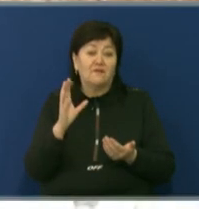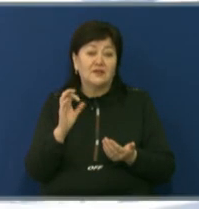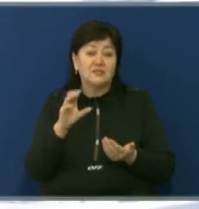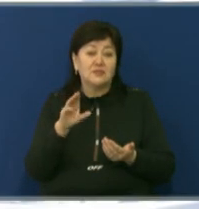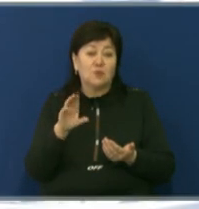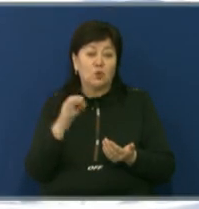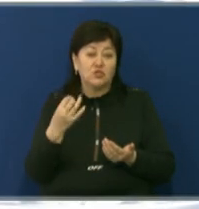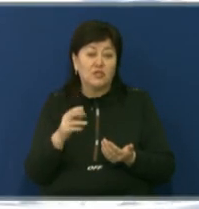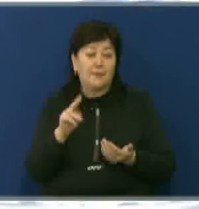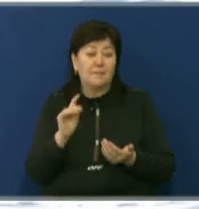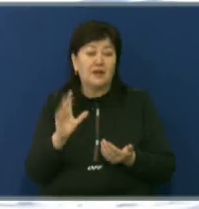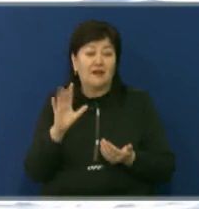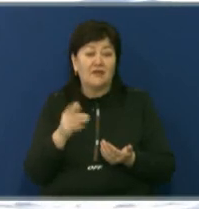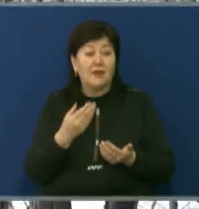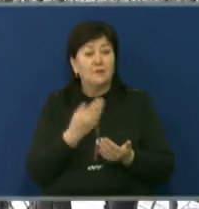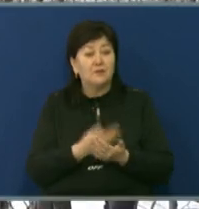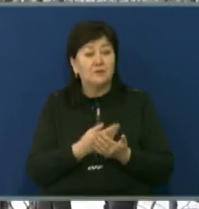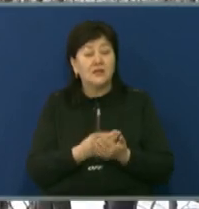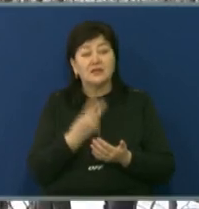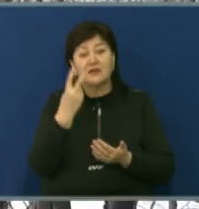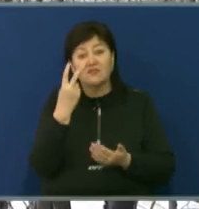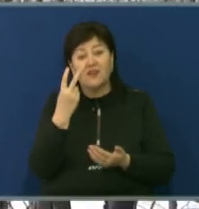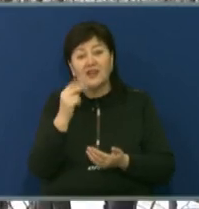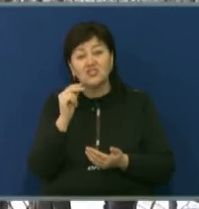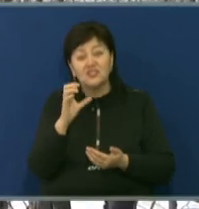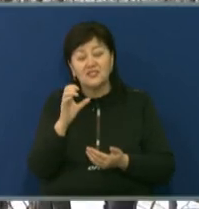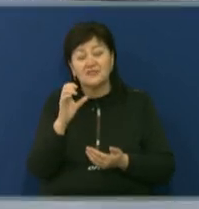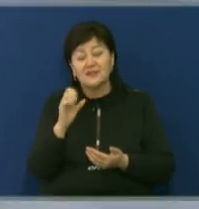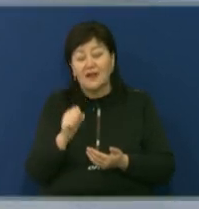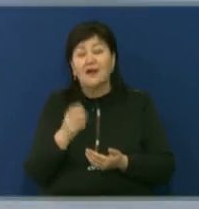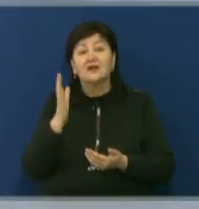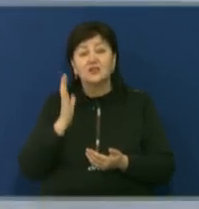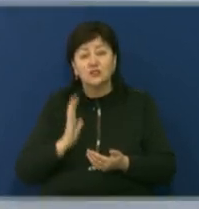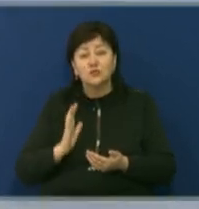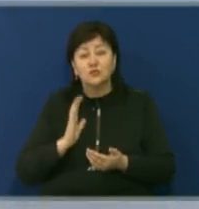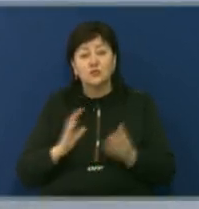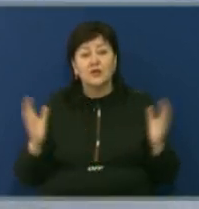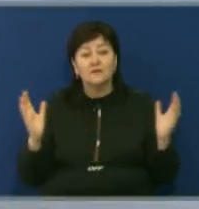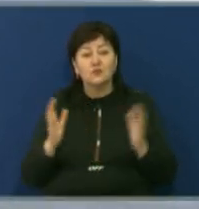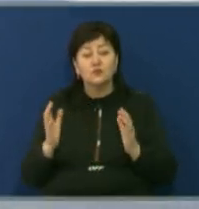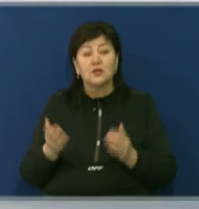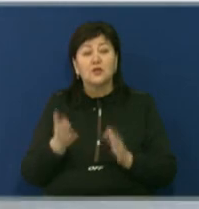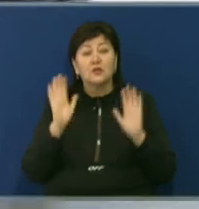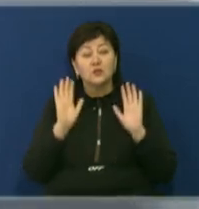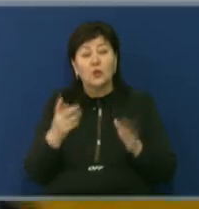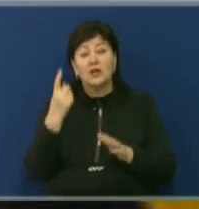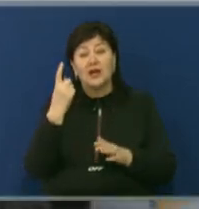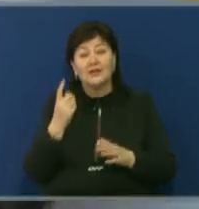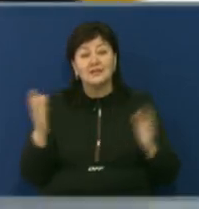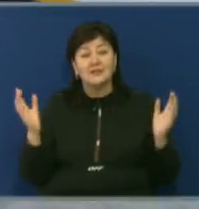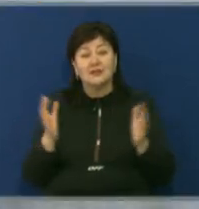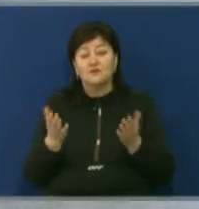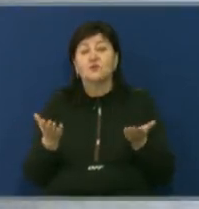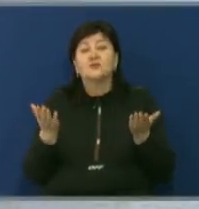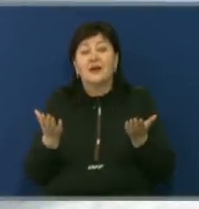саяжайы тұрғындарының шамамен 2 сағат уақыты кетеді. Бұл тұрғыда халық шарасыз. Кентке небәрі жалғыз 29-шы автобус қана